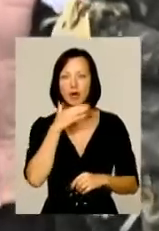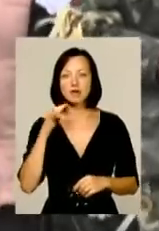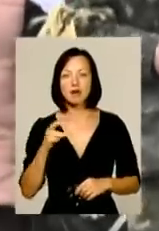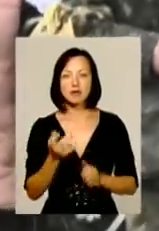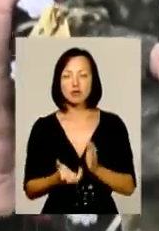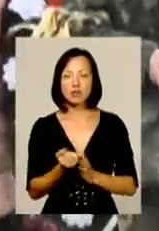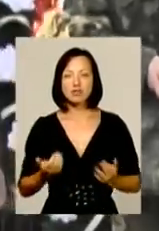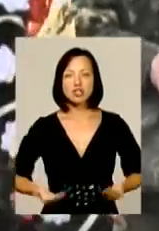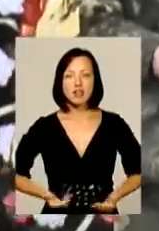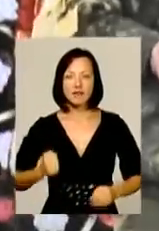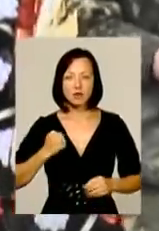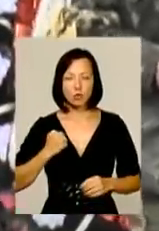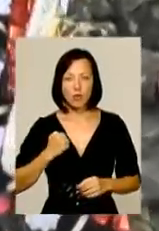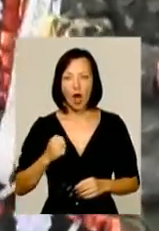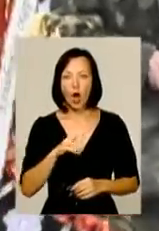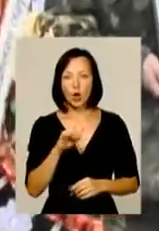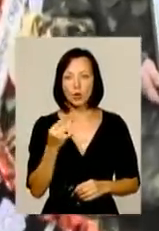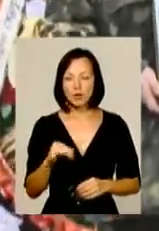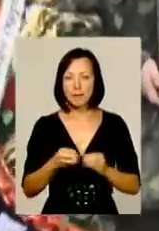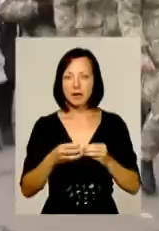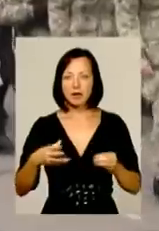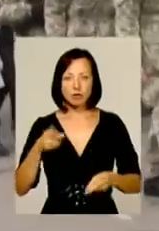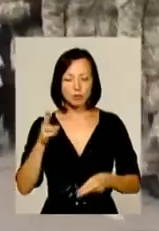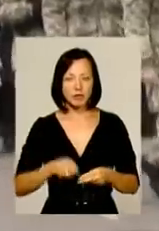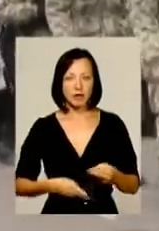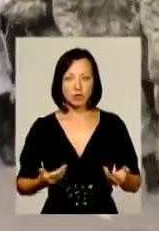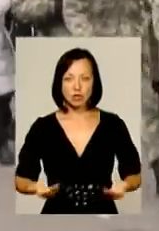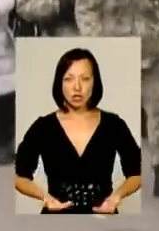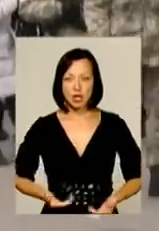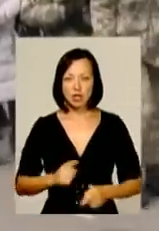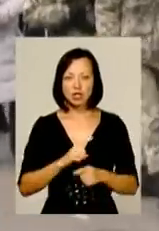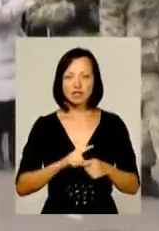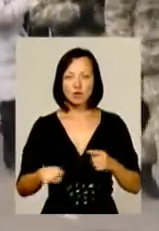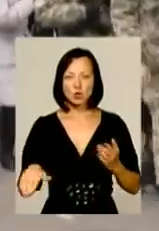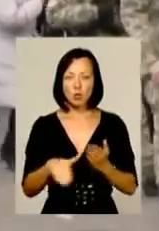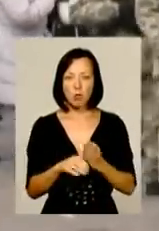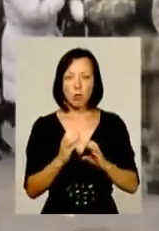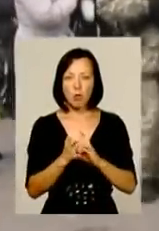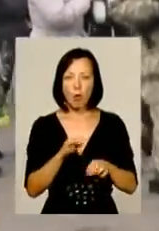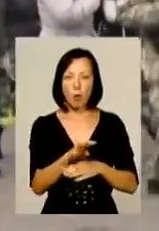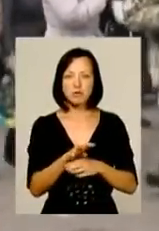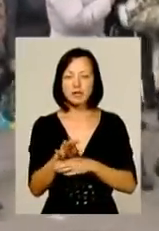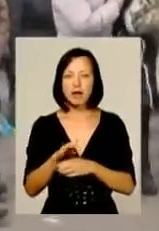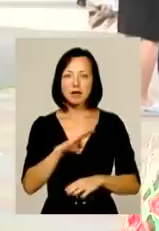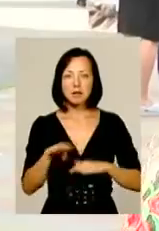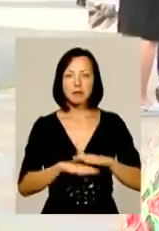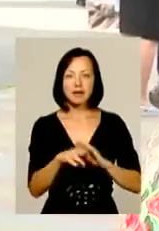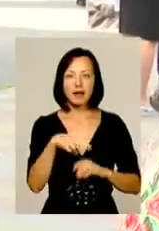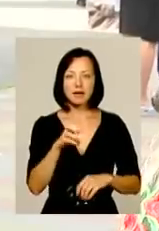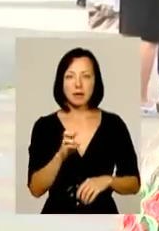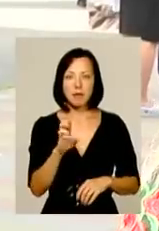наших військових та у лютому 2015-го обірвалося його життя. Швидку, в якій він знаходився, обстріляли під Дебальцево.